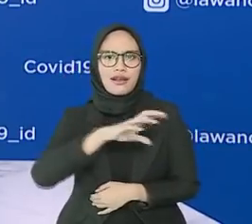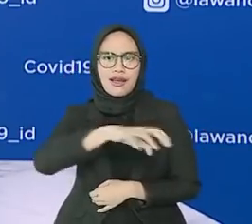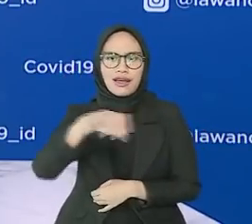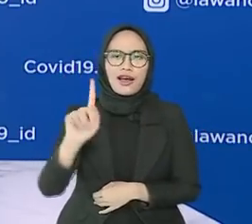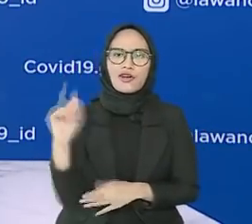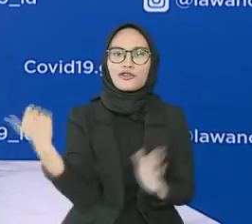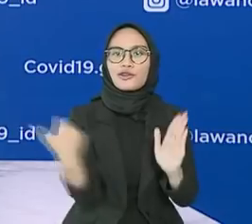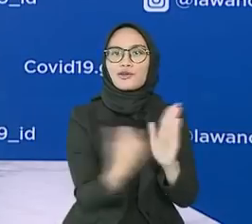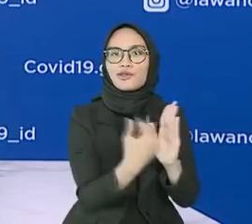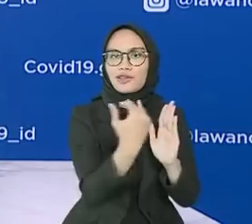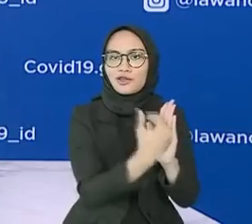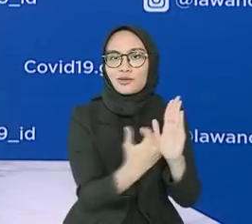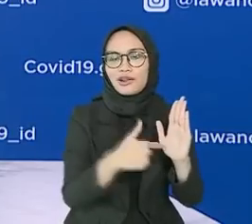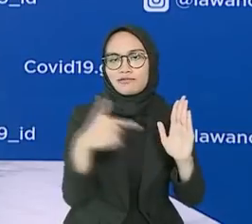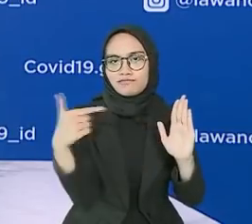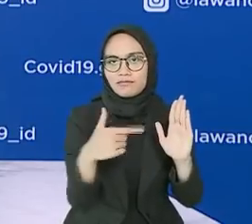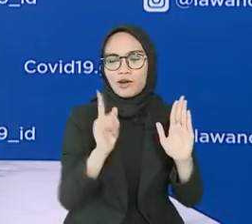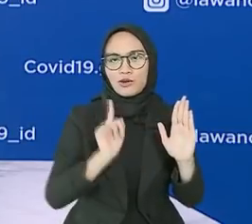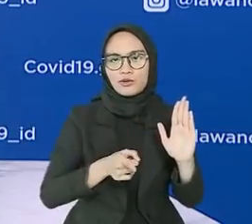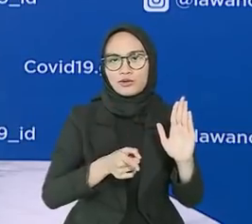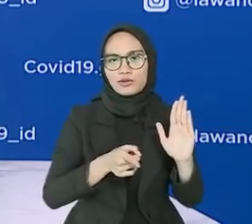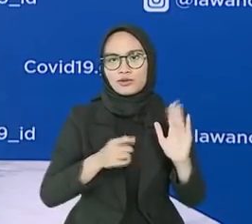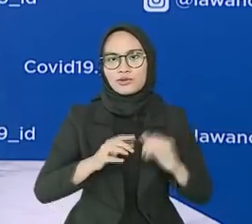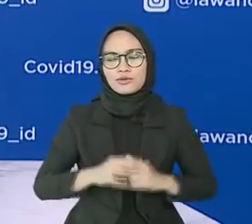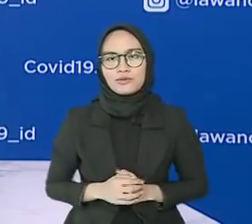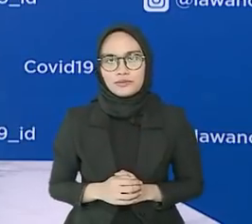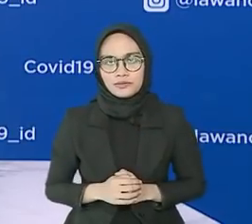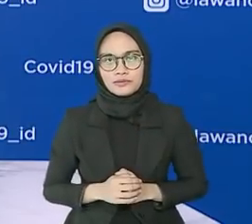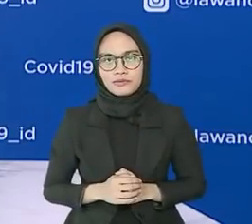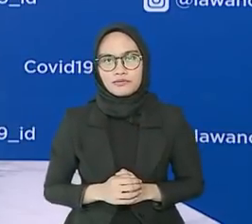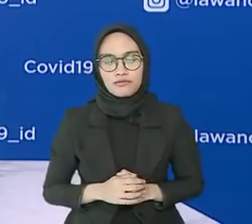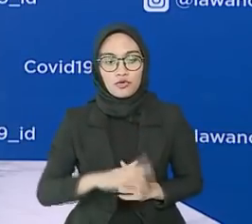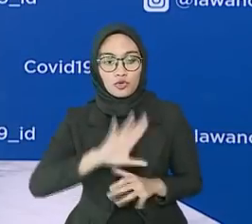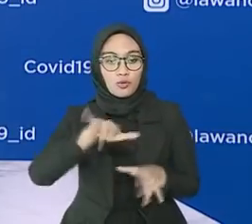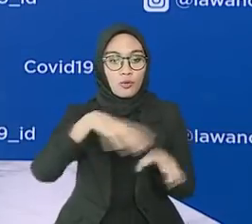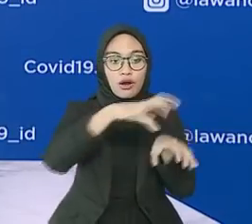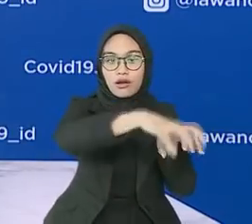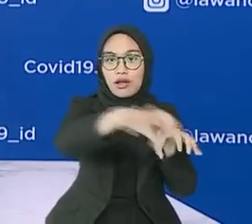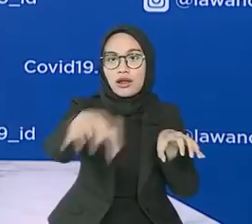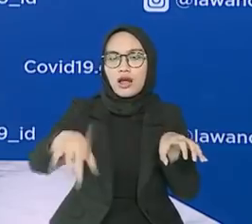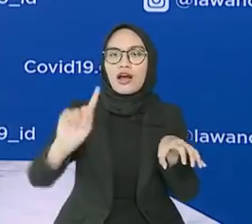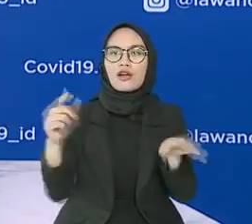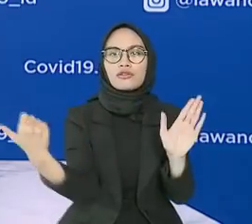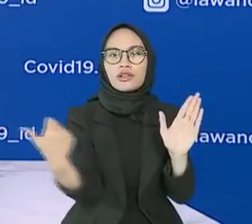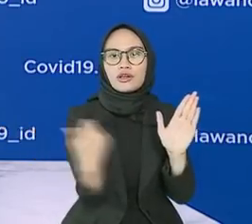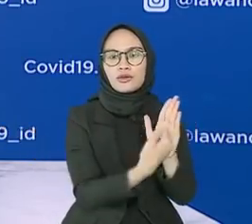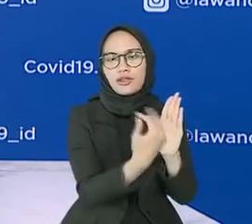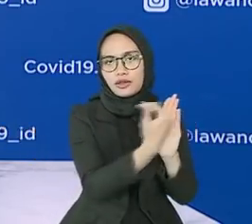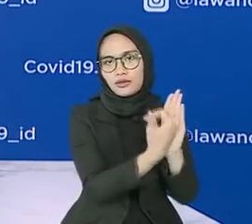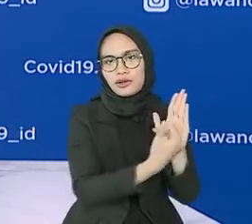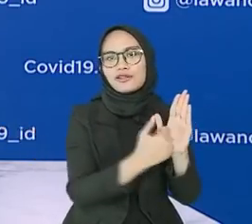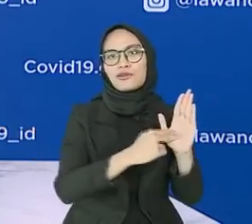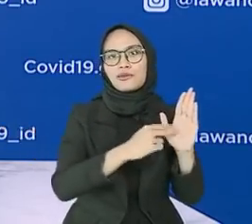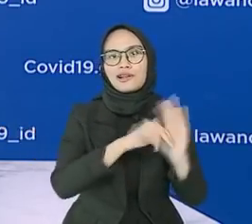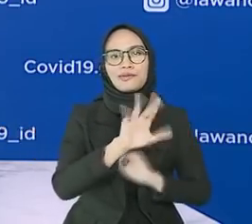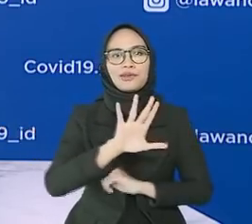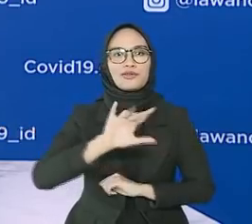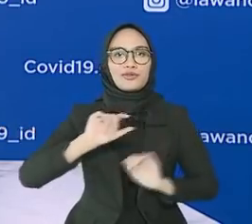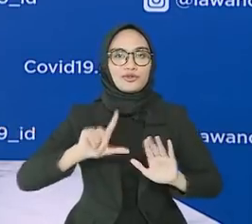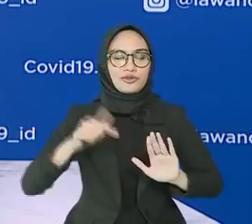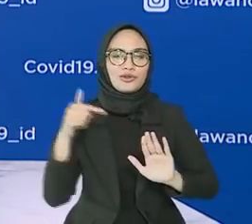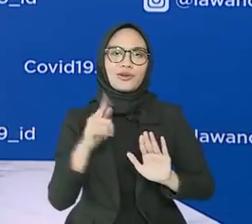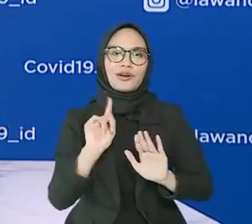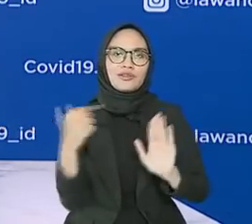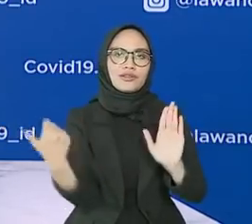Instruksi Mendagri ini ke dalam peraturan yang berlaku di daerahnya masing-masing agar masyarakat dapat memahami dan mematuhi